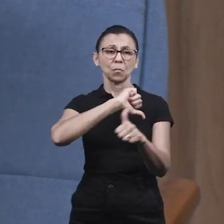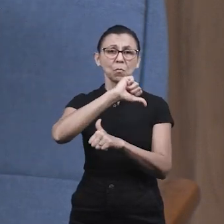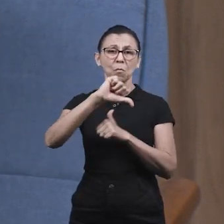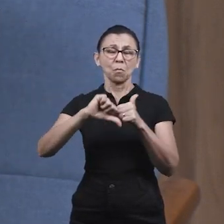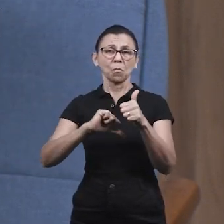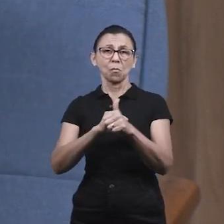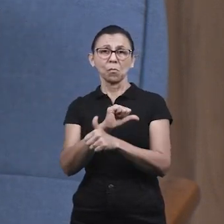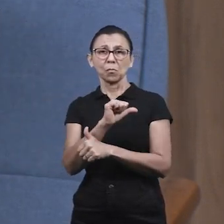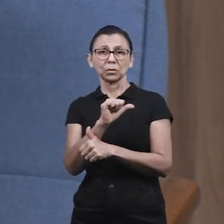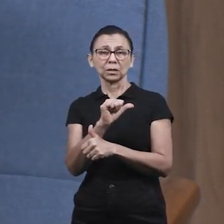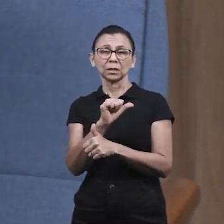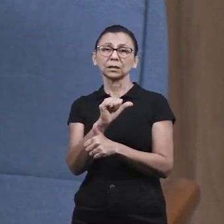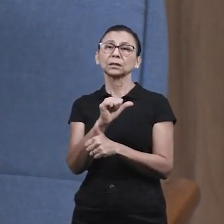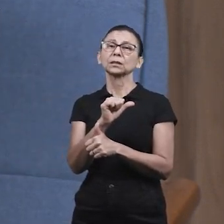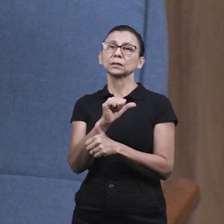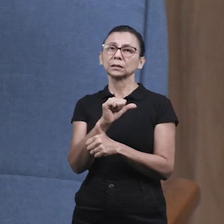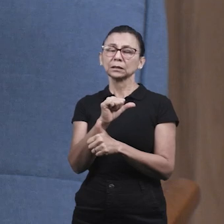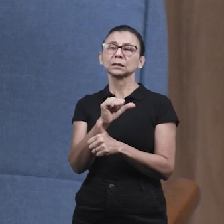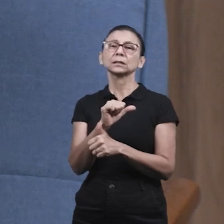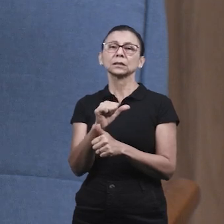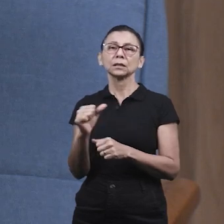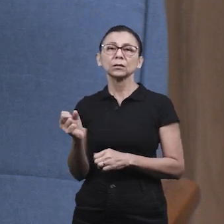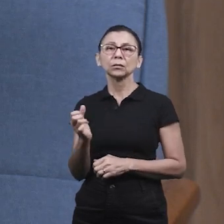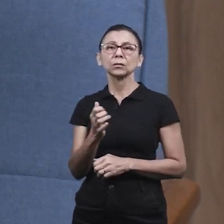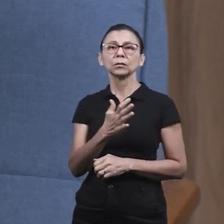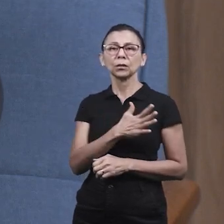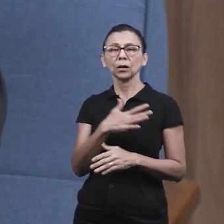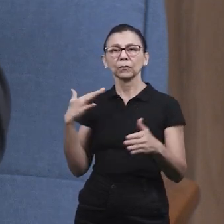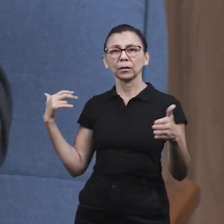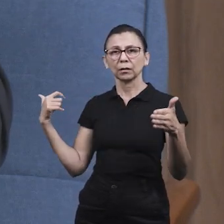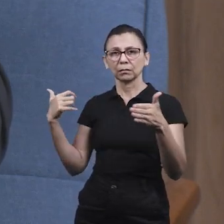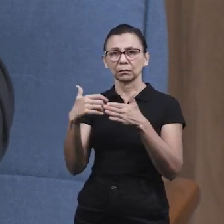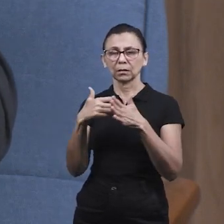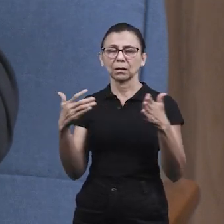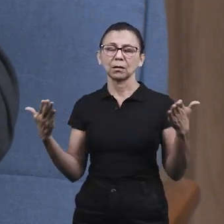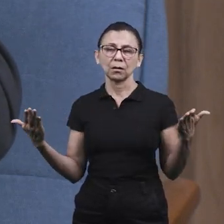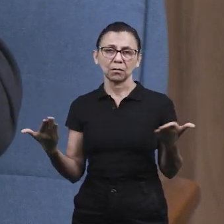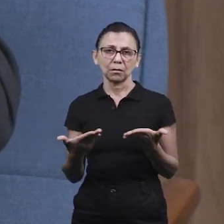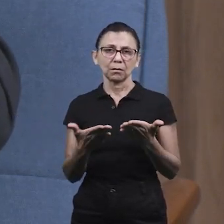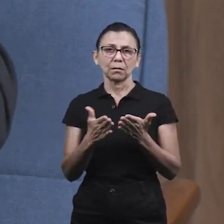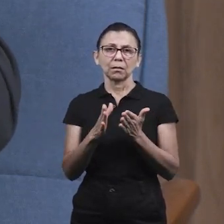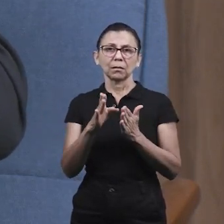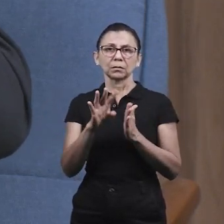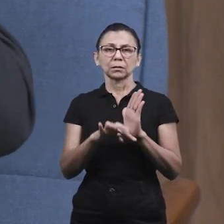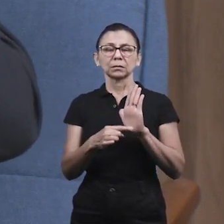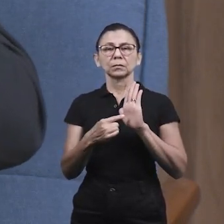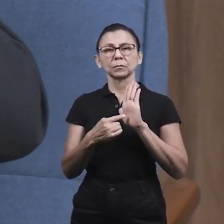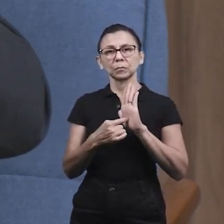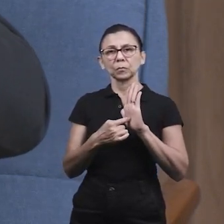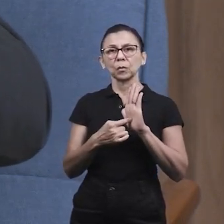changement dans l'histoire de l'Évangile,